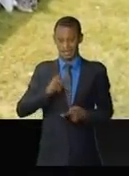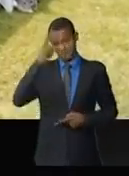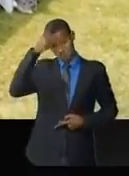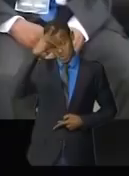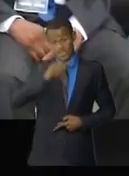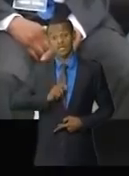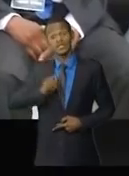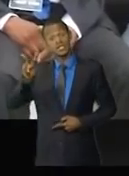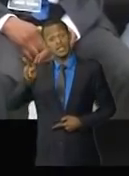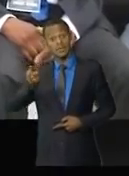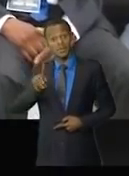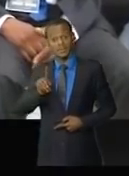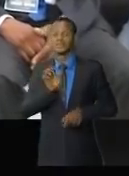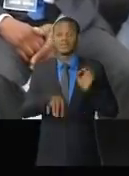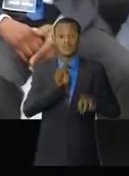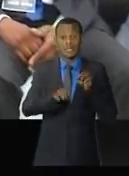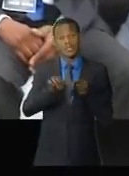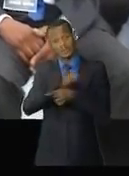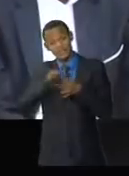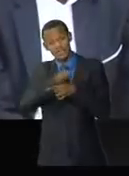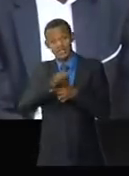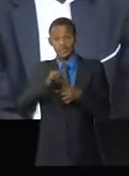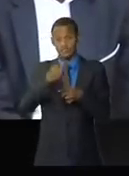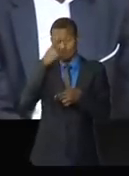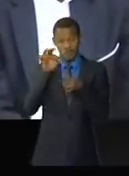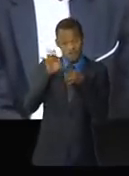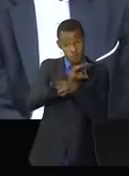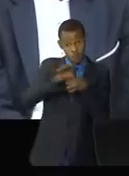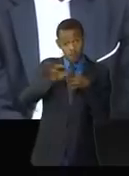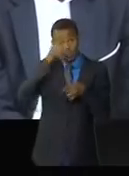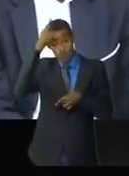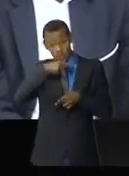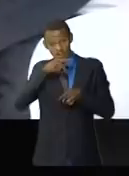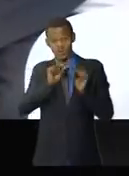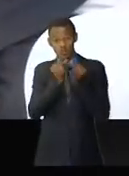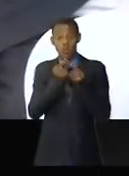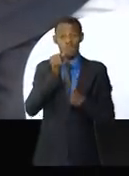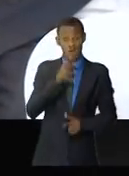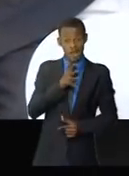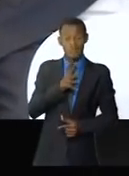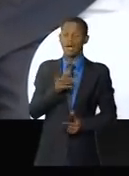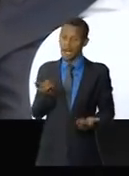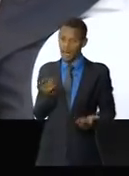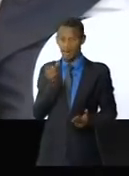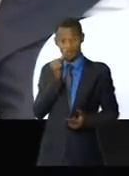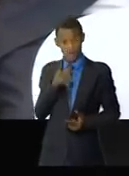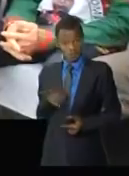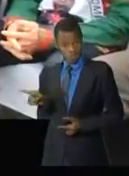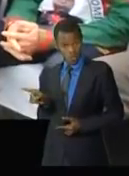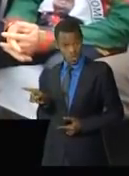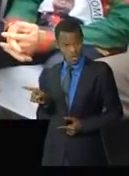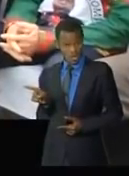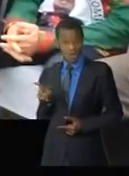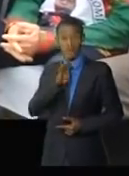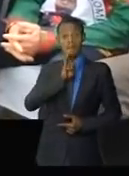au département de la formation politique de la Ligue des femmes, c'est le poste qu'occupait Madame Besti Esther Kabena-Kapena au moment de sa